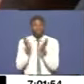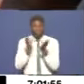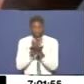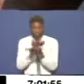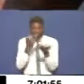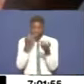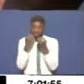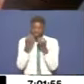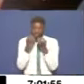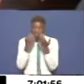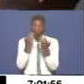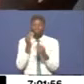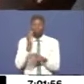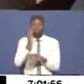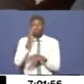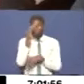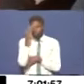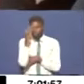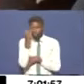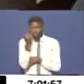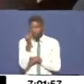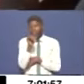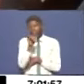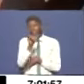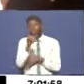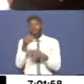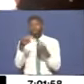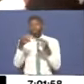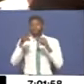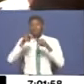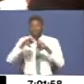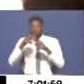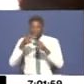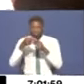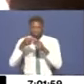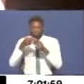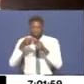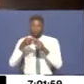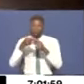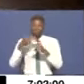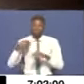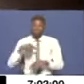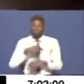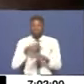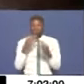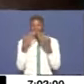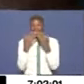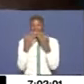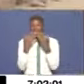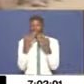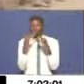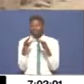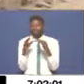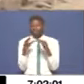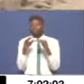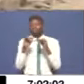the reasons why that happened as soon as we are done with the preliminary